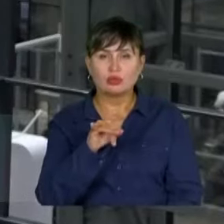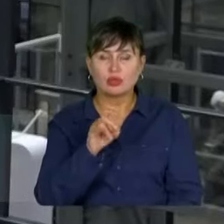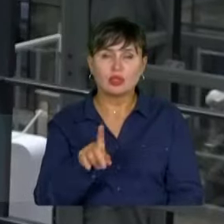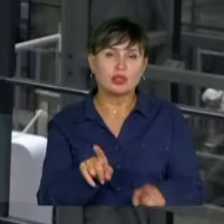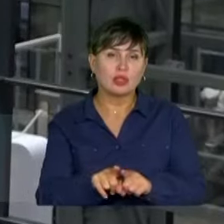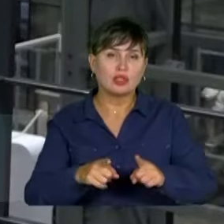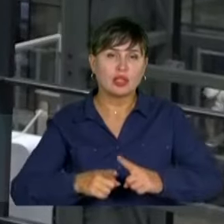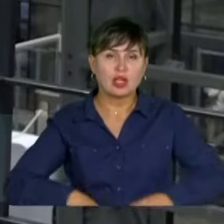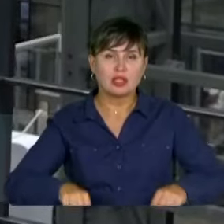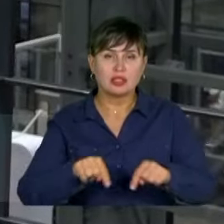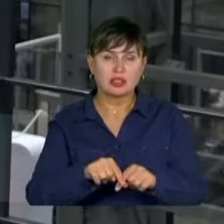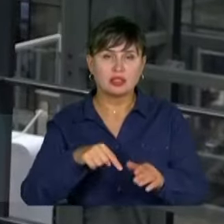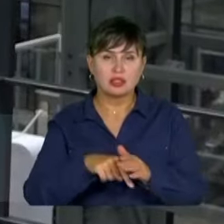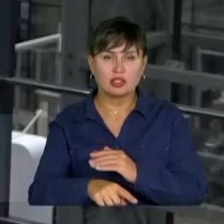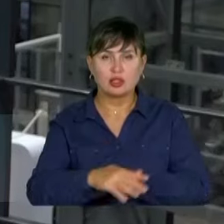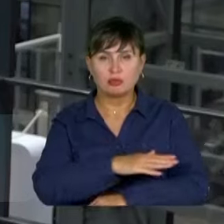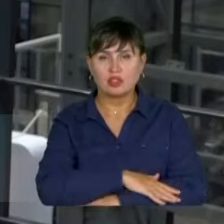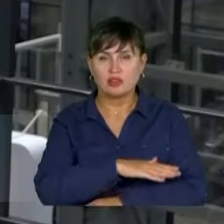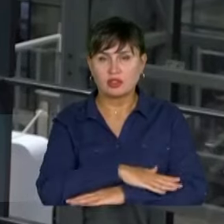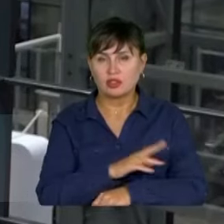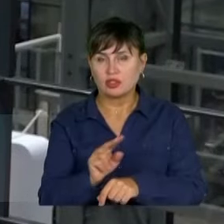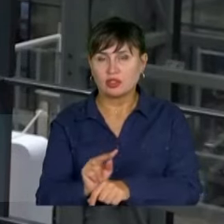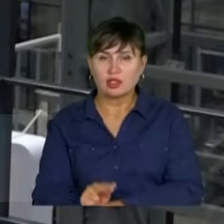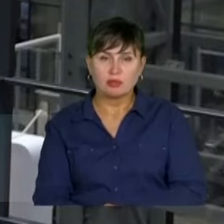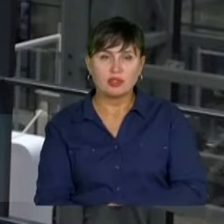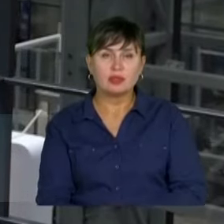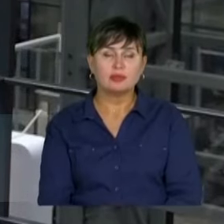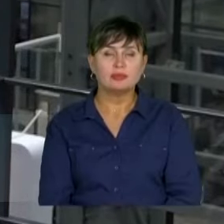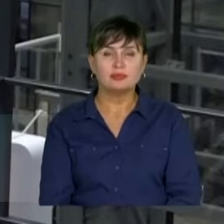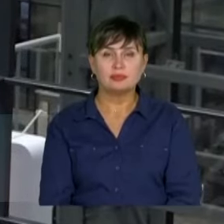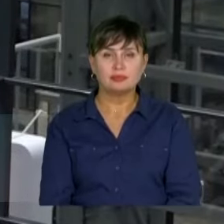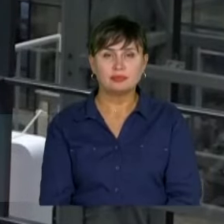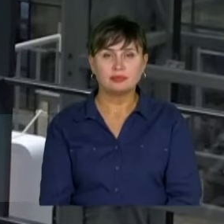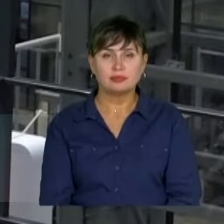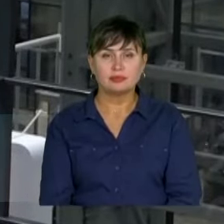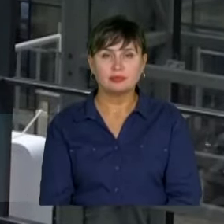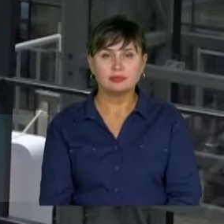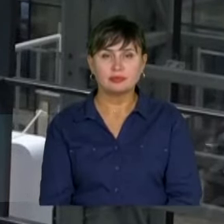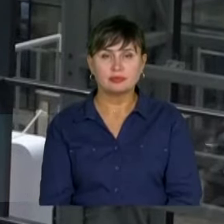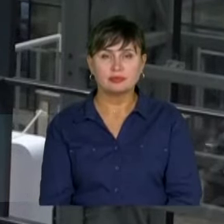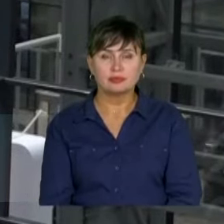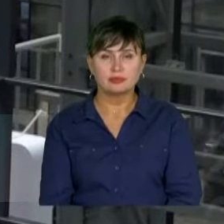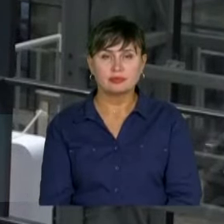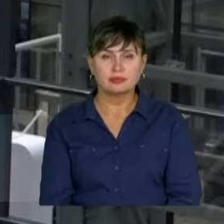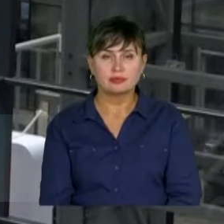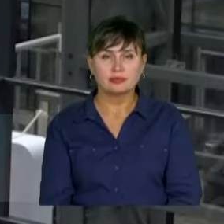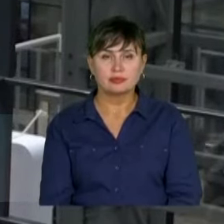ассоциацией когнитивно-поведенческой терапии Даля насипов Нурлан Утегенов достан темар беку телеканал Алмааты Астана